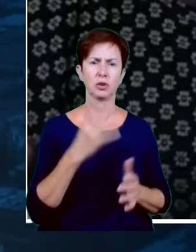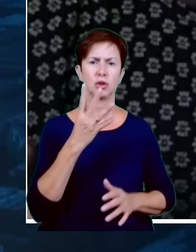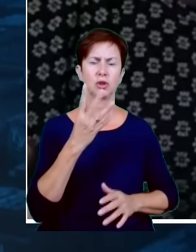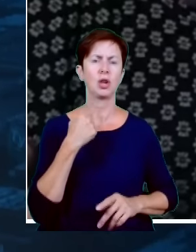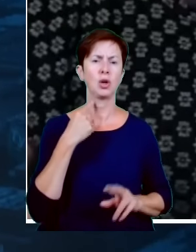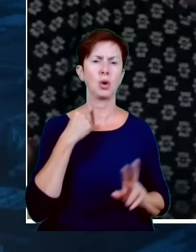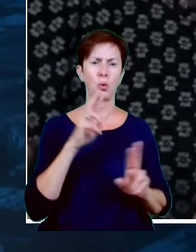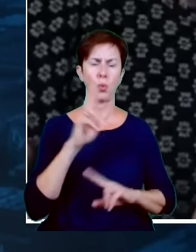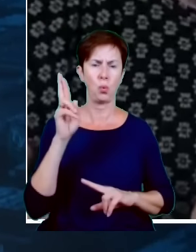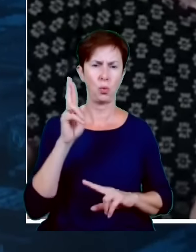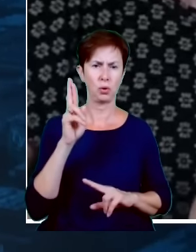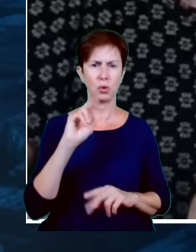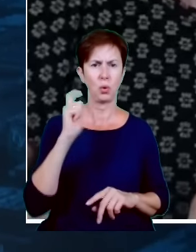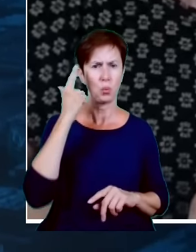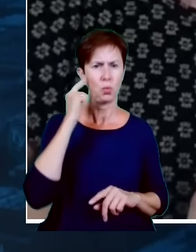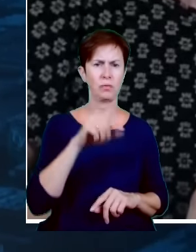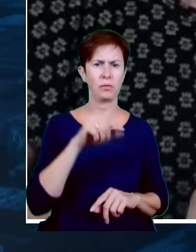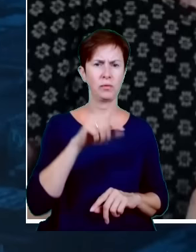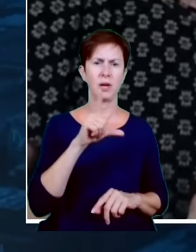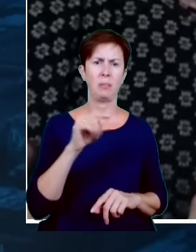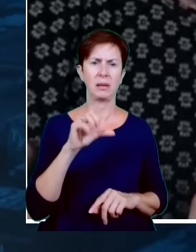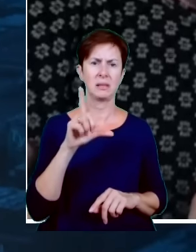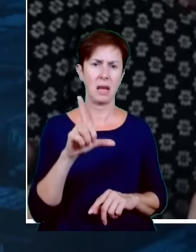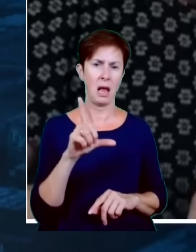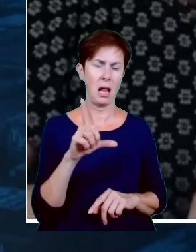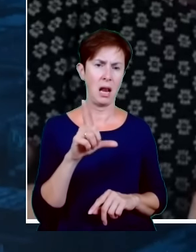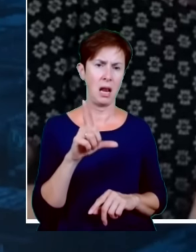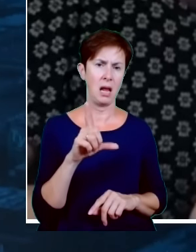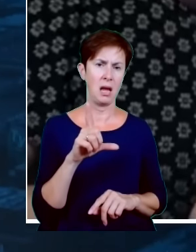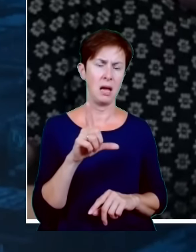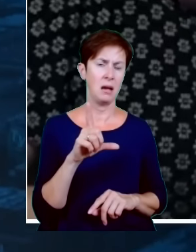chodziło głównie o PSL w tym wypadku w